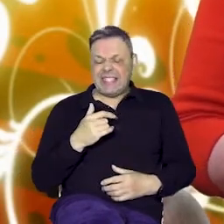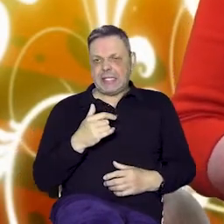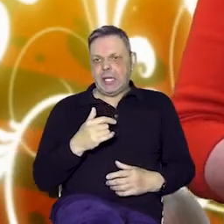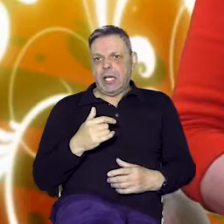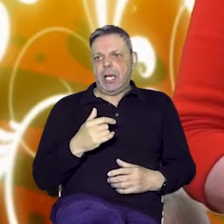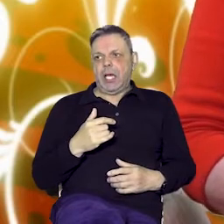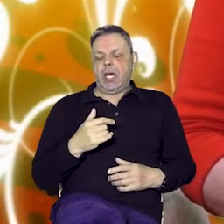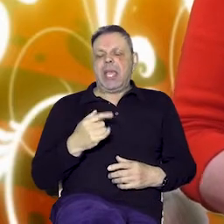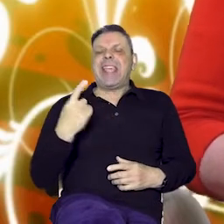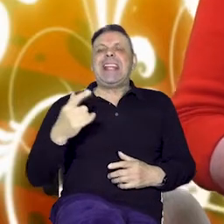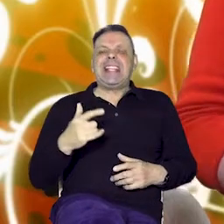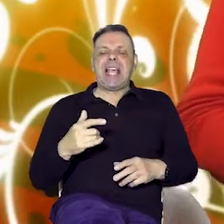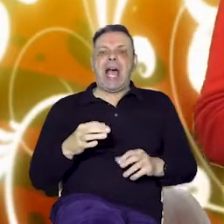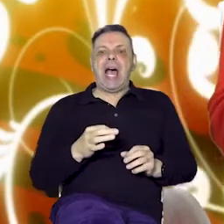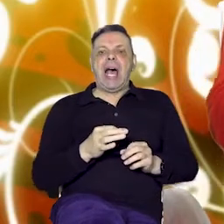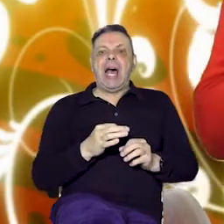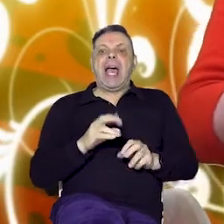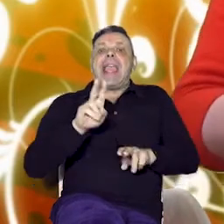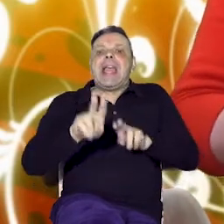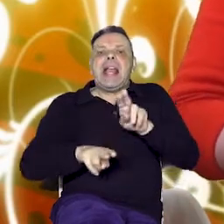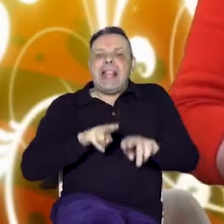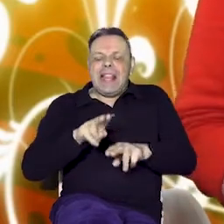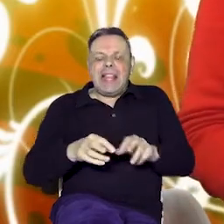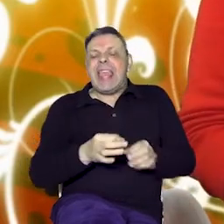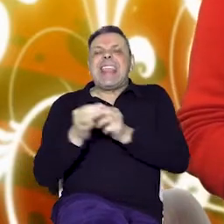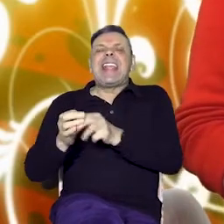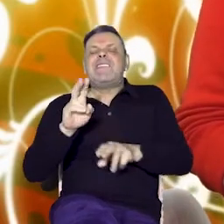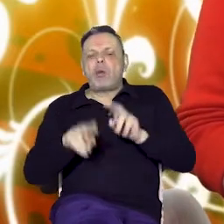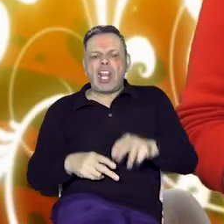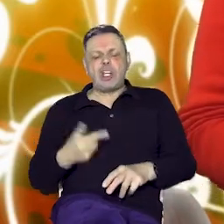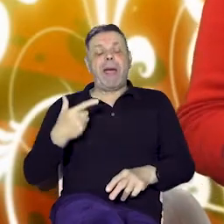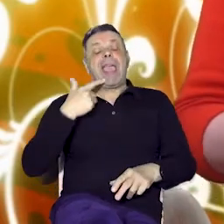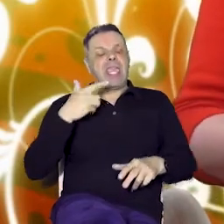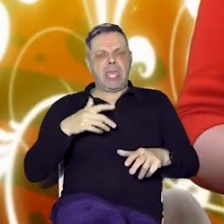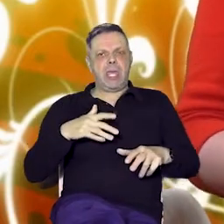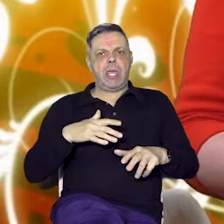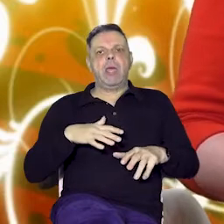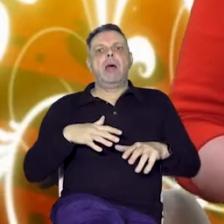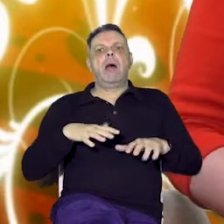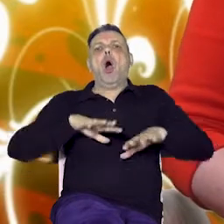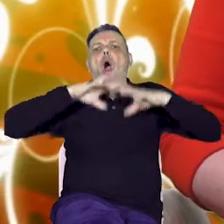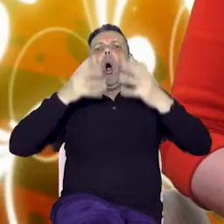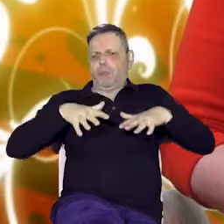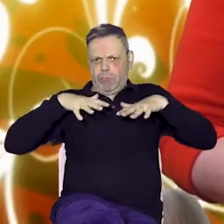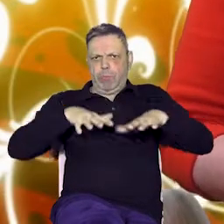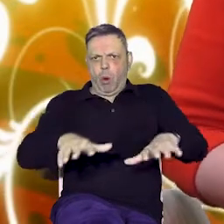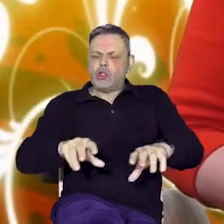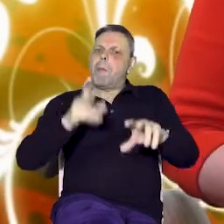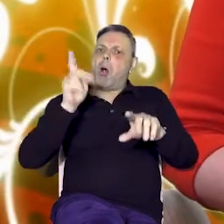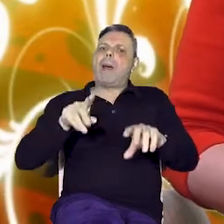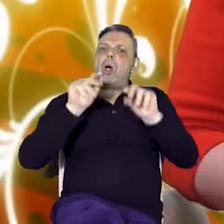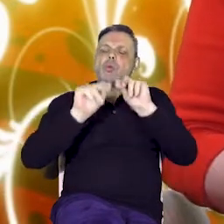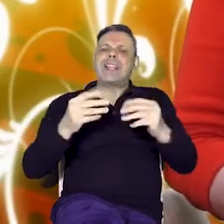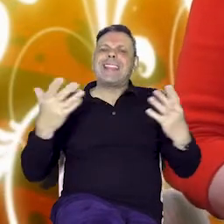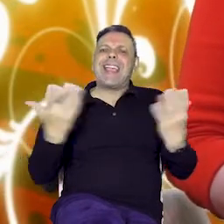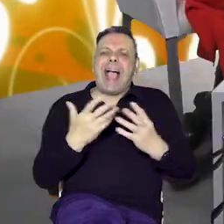Mi moramo educirati kirurge. Isto tako mi opću populaciju moramo neki način educirati kako